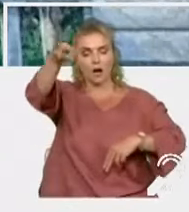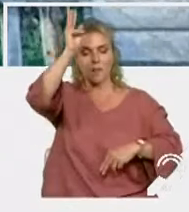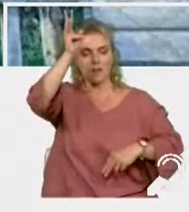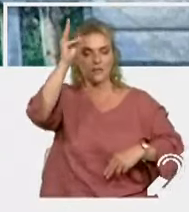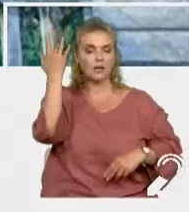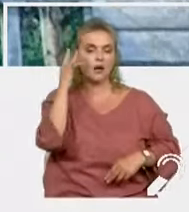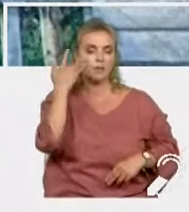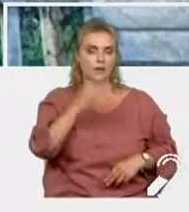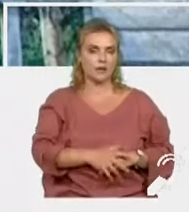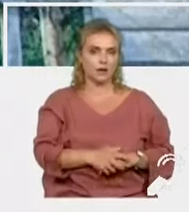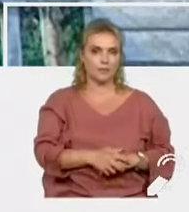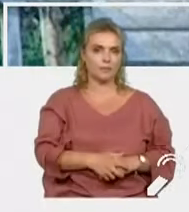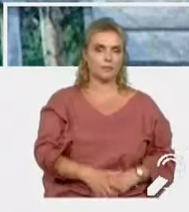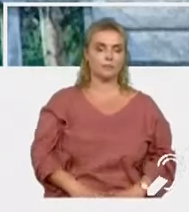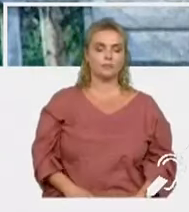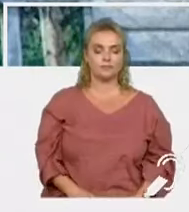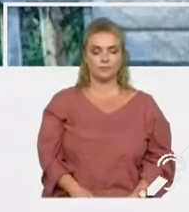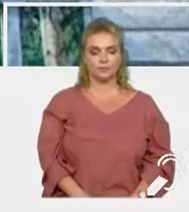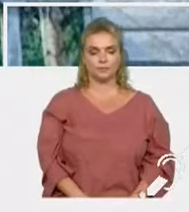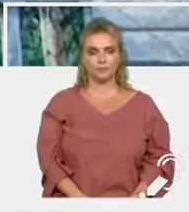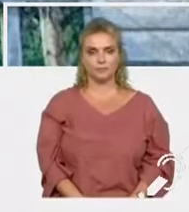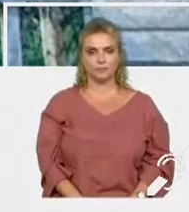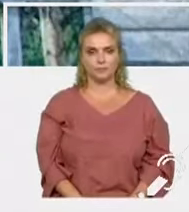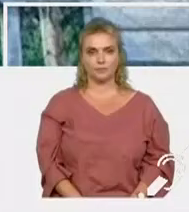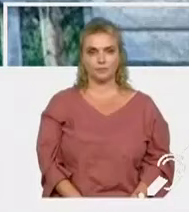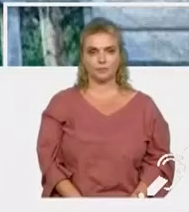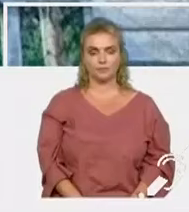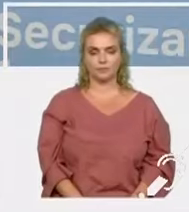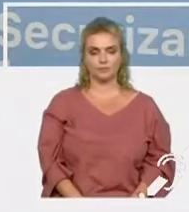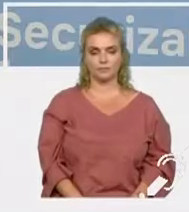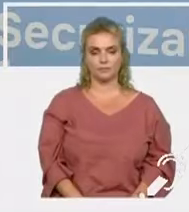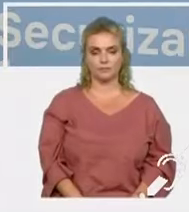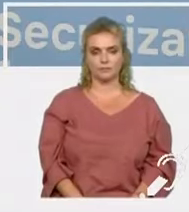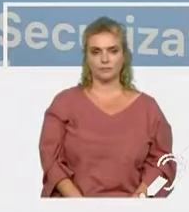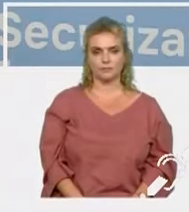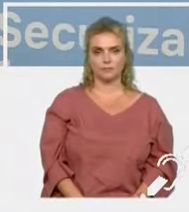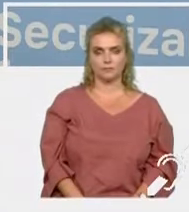va fi încasată de stat încă nu a fost făcută publică.